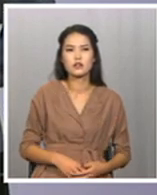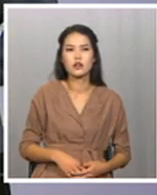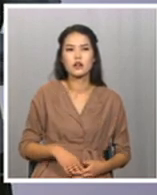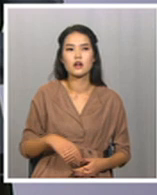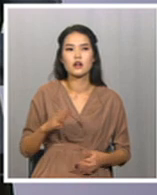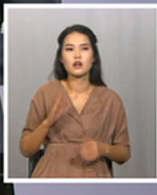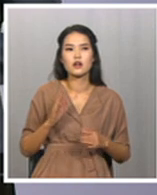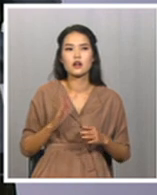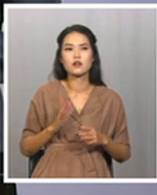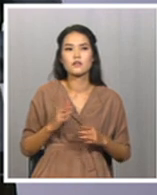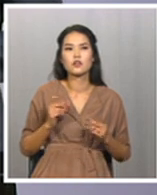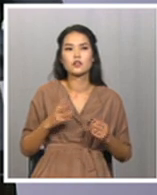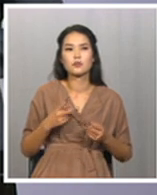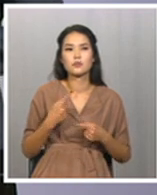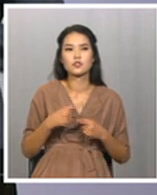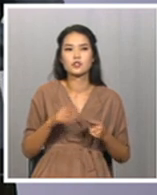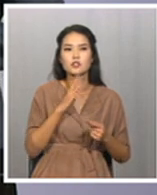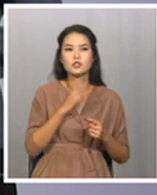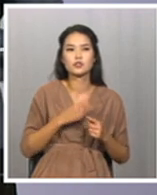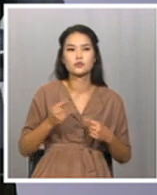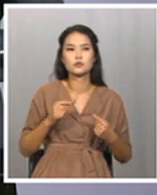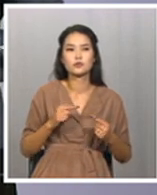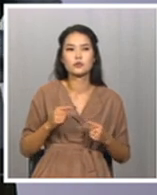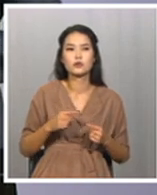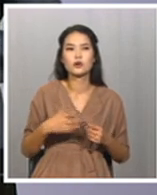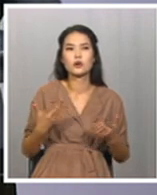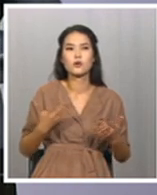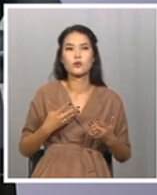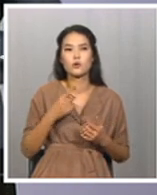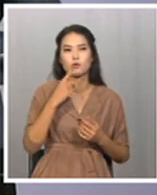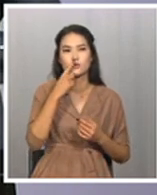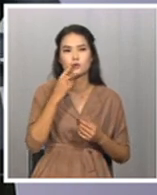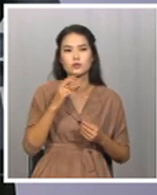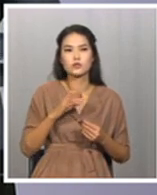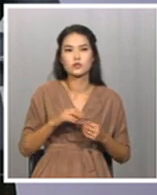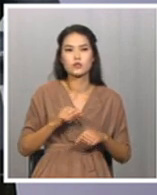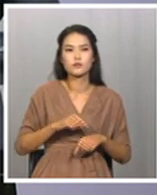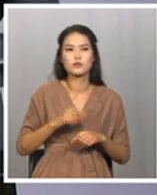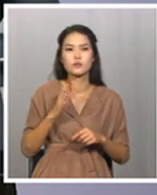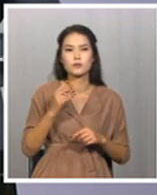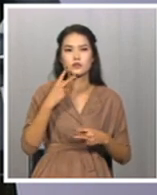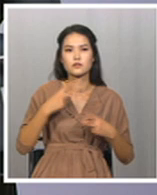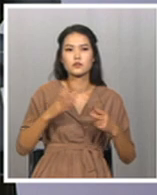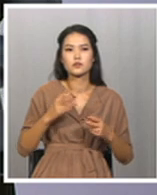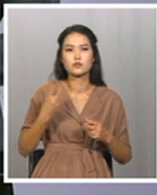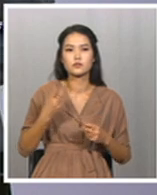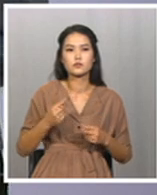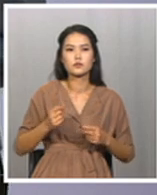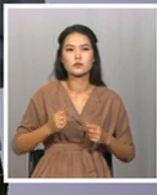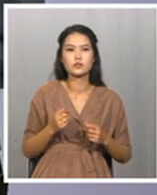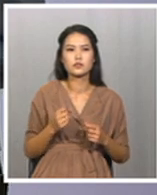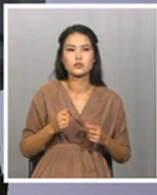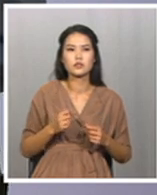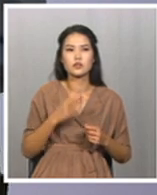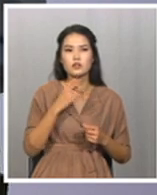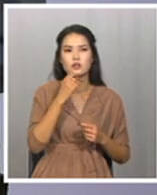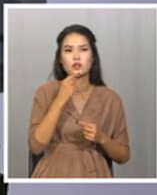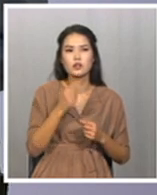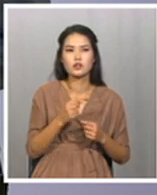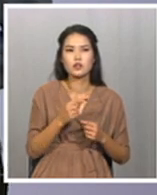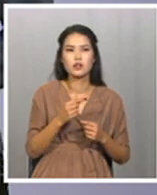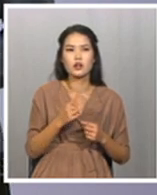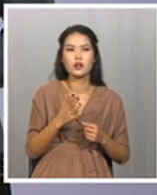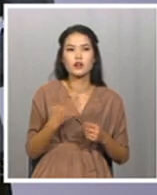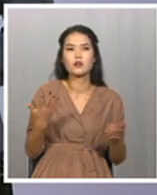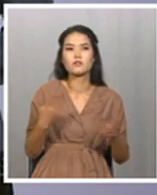Существенная роль в произведении отводится двум сестрам – Вере и Анне. Ответьте на вопросы.